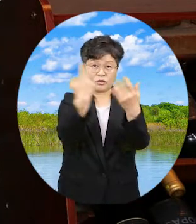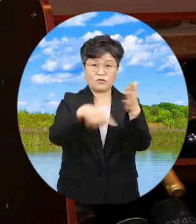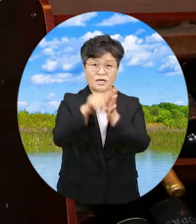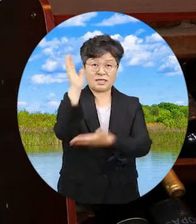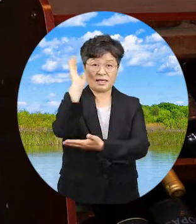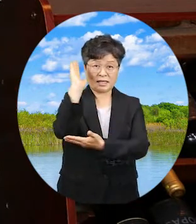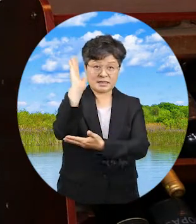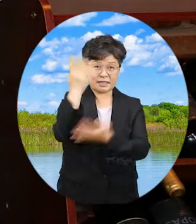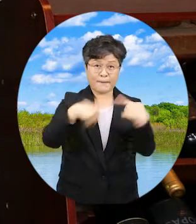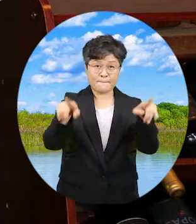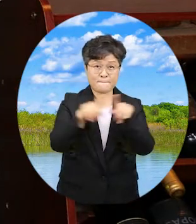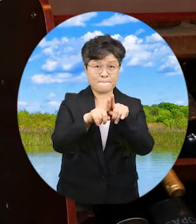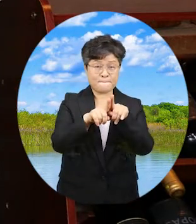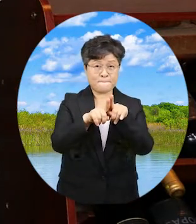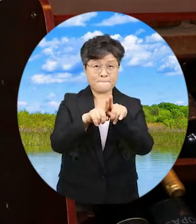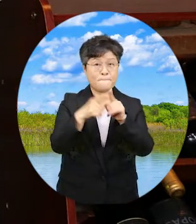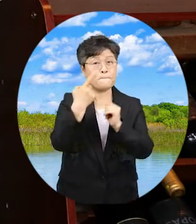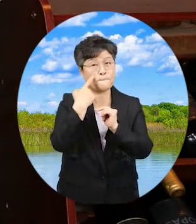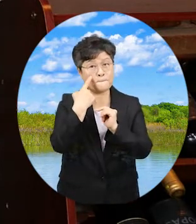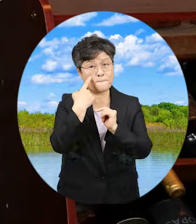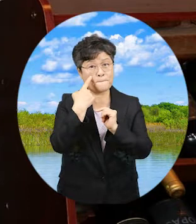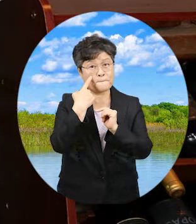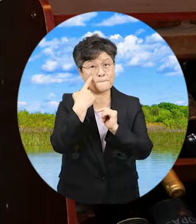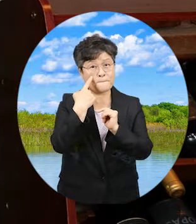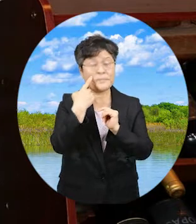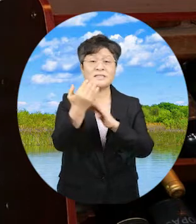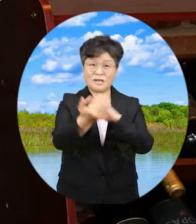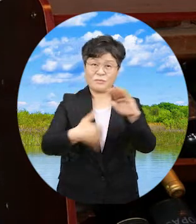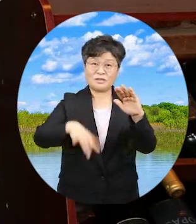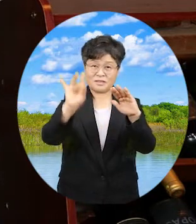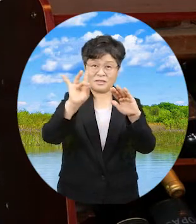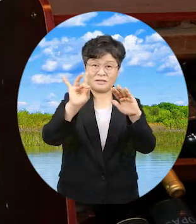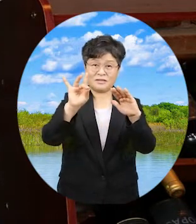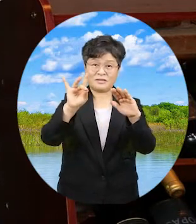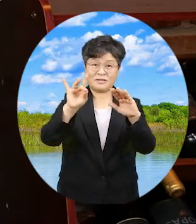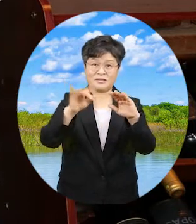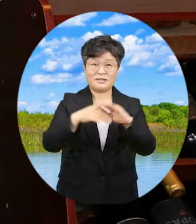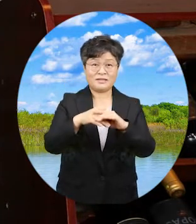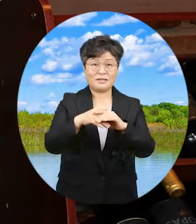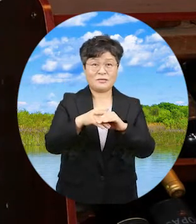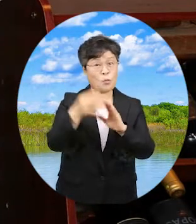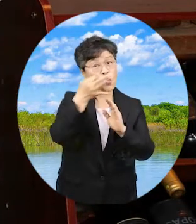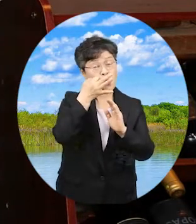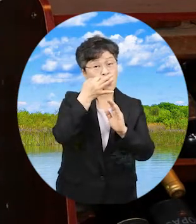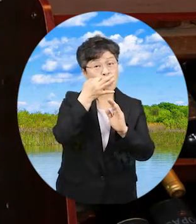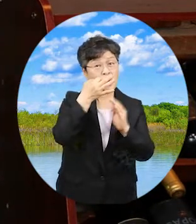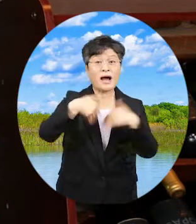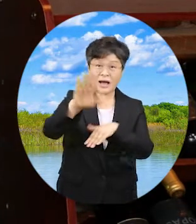이야기 한번 진행해 보도록 하겠습니다. 그 전에 먼저 원천천을 한번 같이